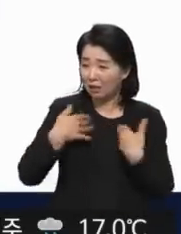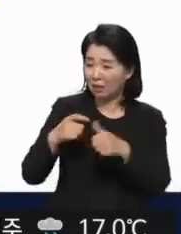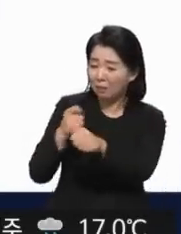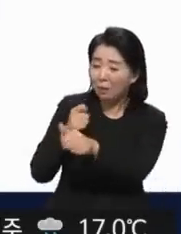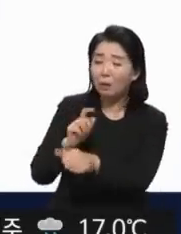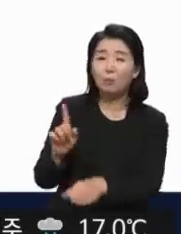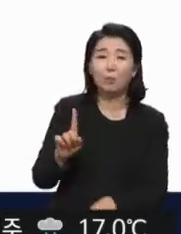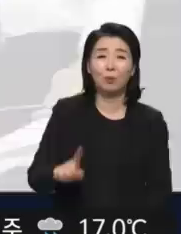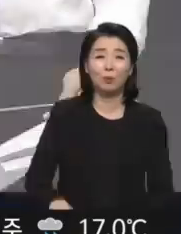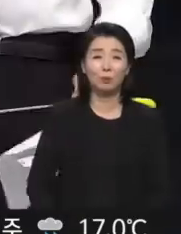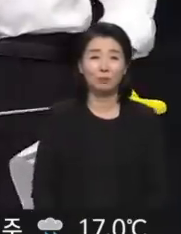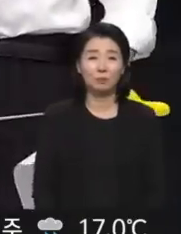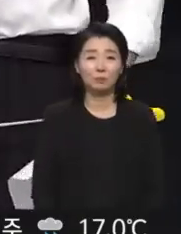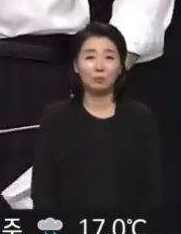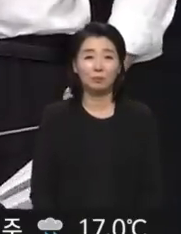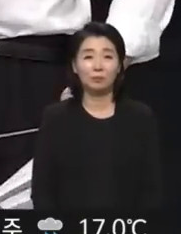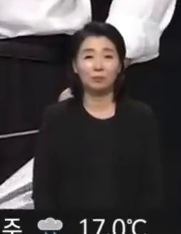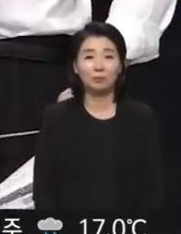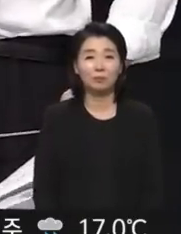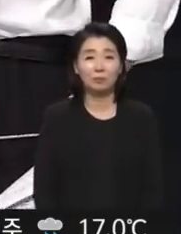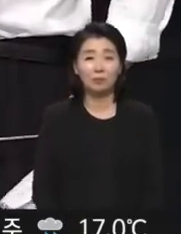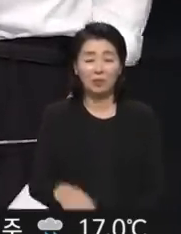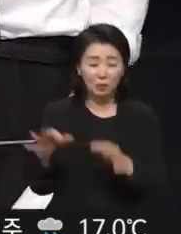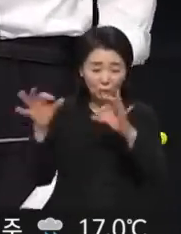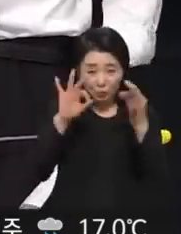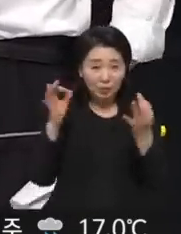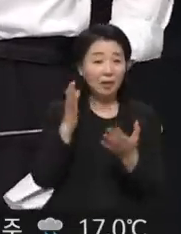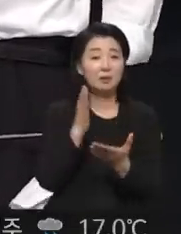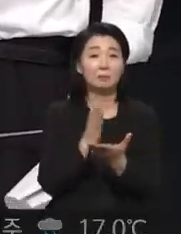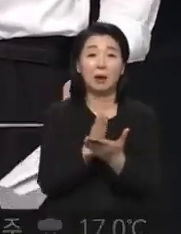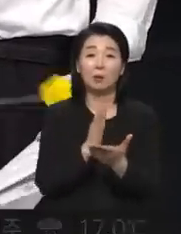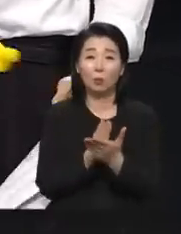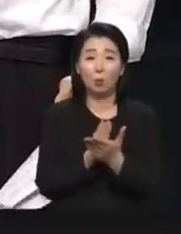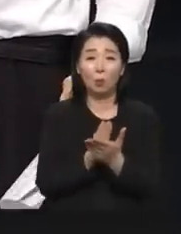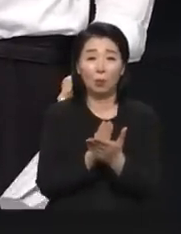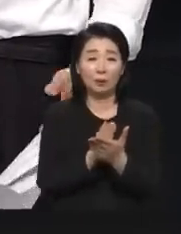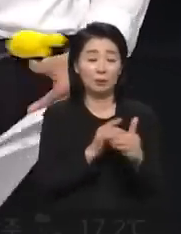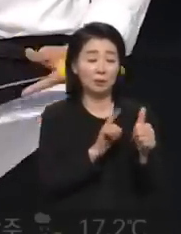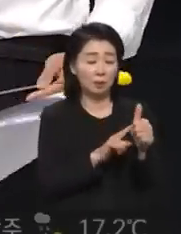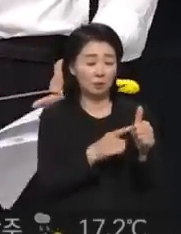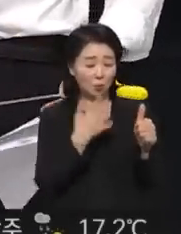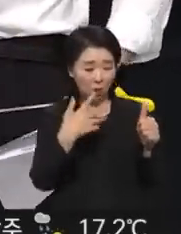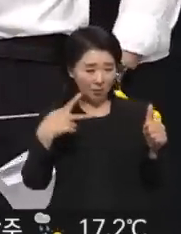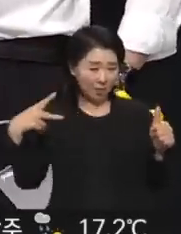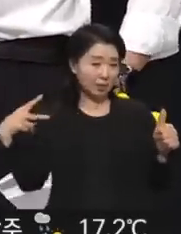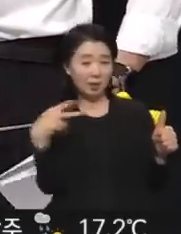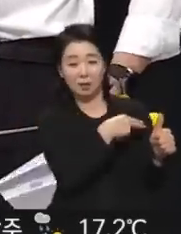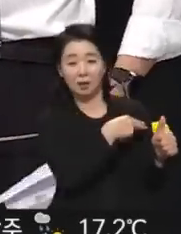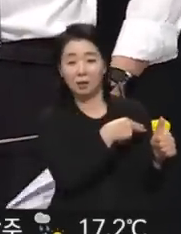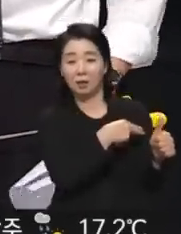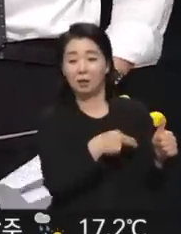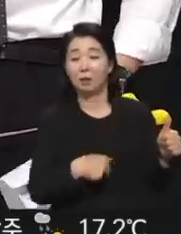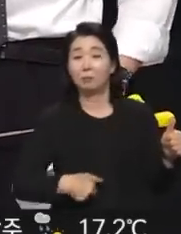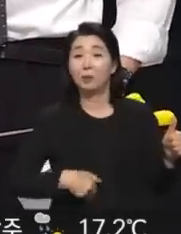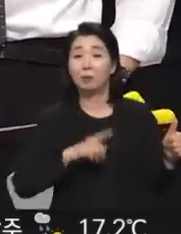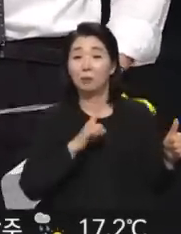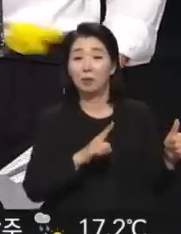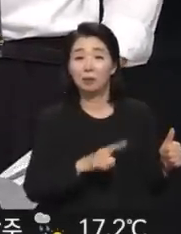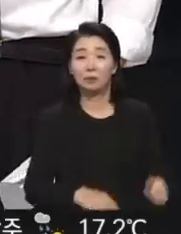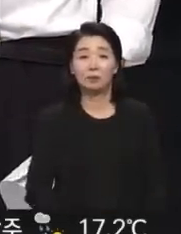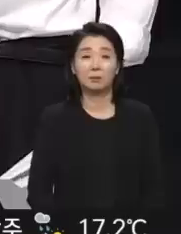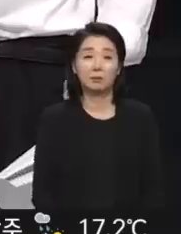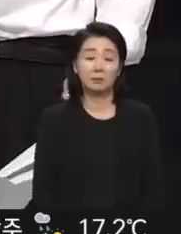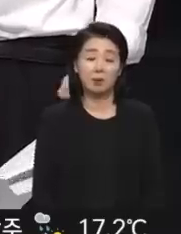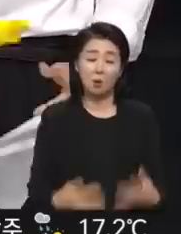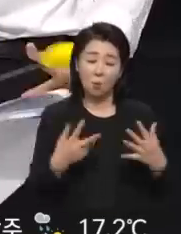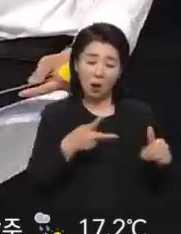건가? 더 이상 눈치 보지 말고 전 씨를 단호하게 끊어내야 한다는 주문인데요.